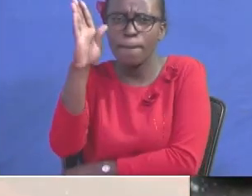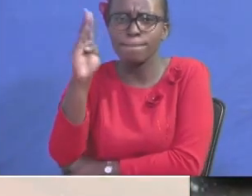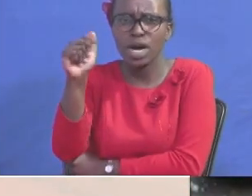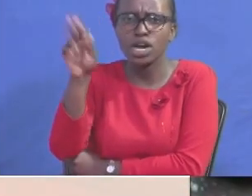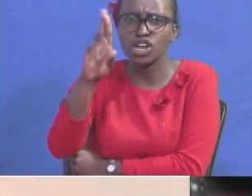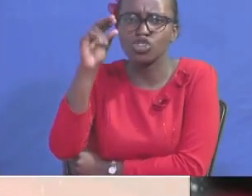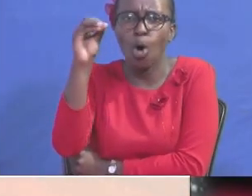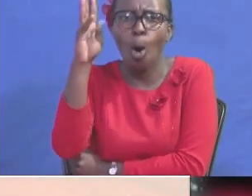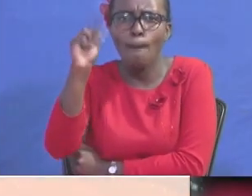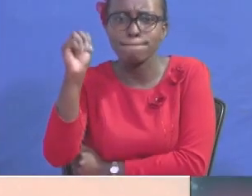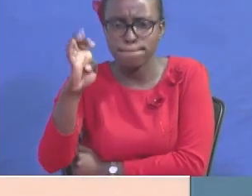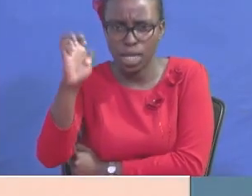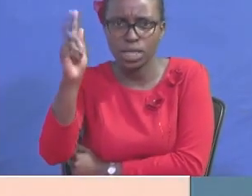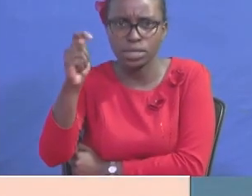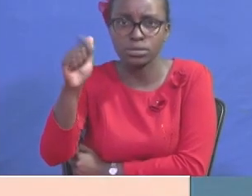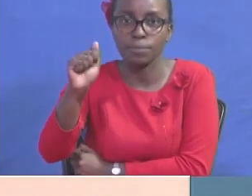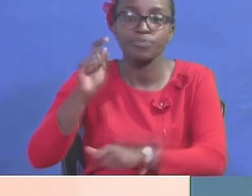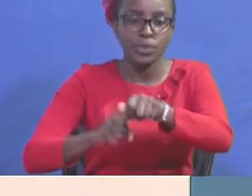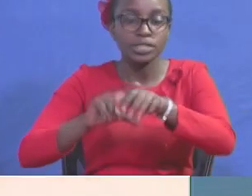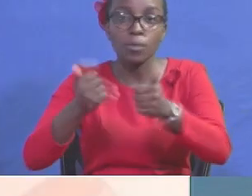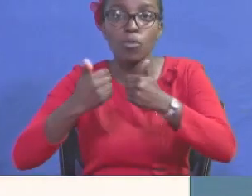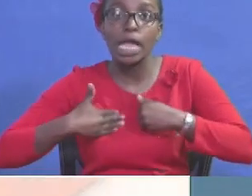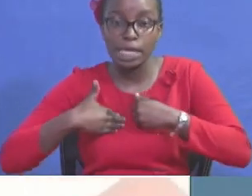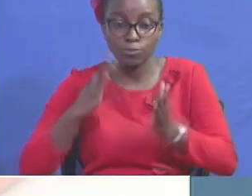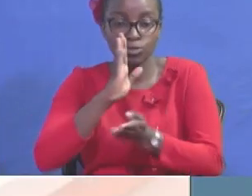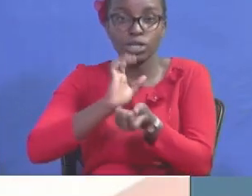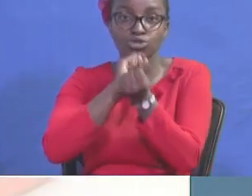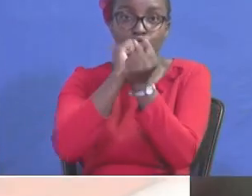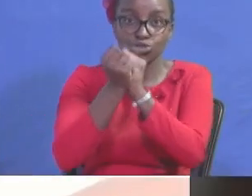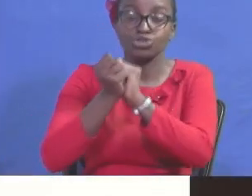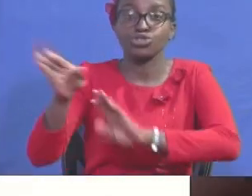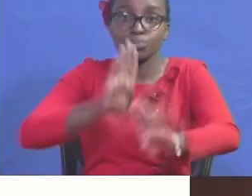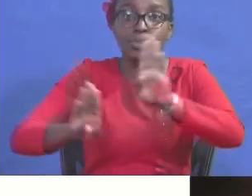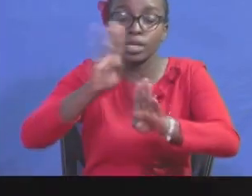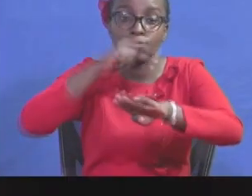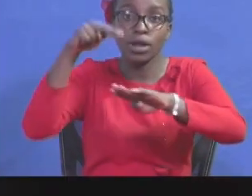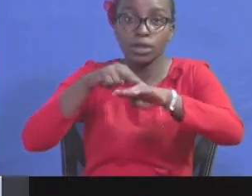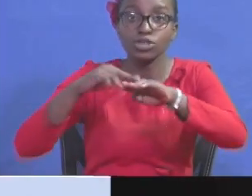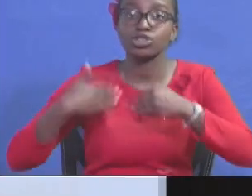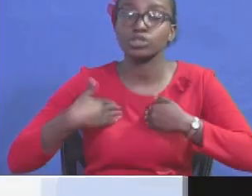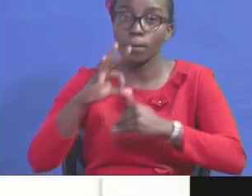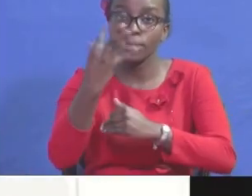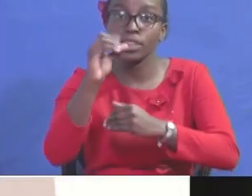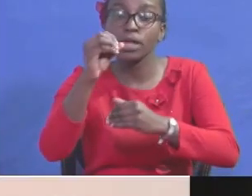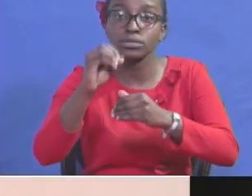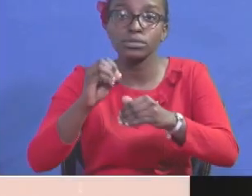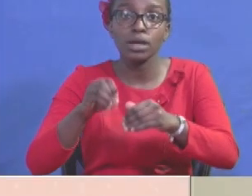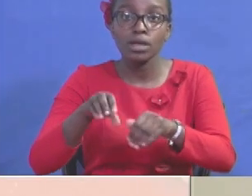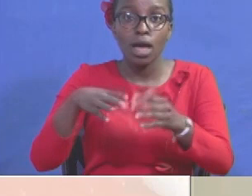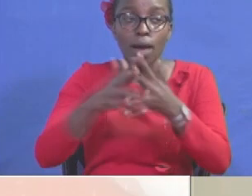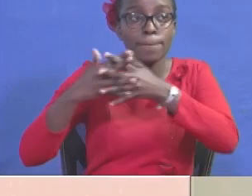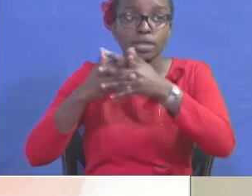asilimia 37 tu ya Afrika wanauelewa wa mabadiliko ya tabia nchi, ikilinganishwa na asilimia 80 huko Ulaya na Amerika